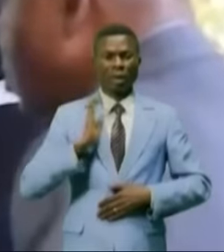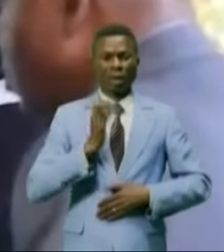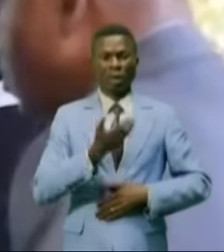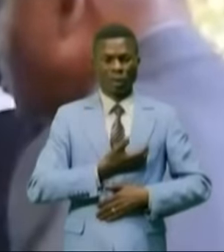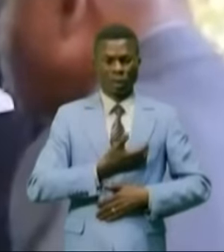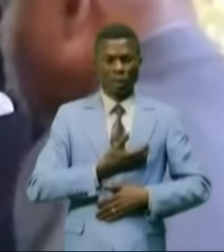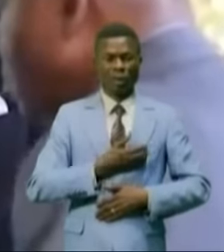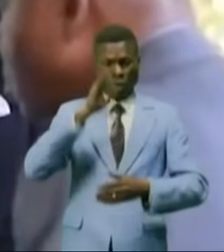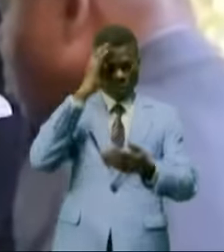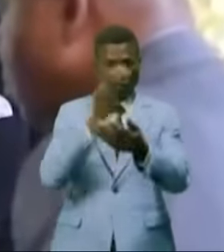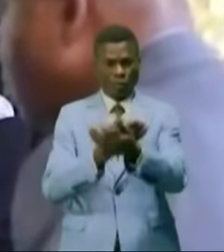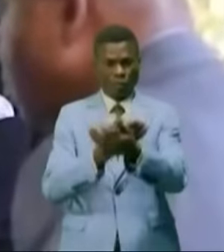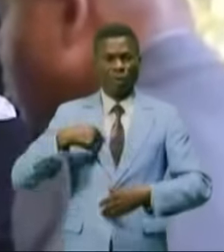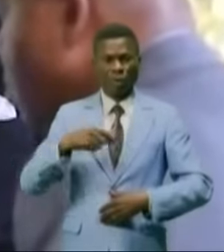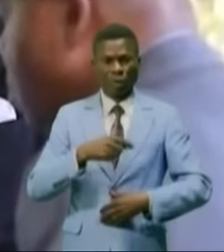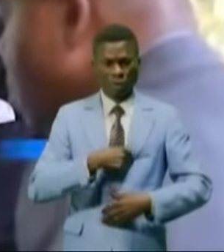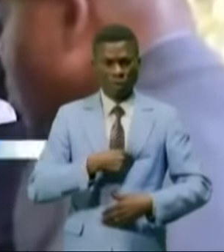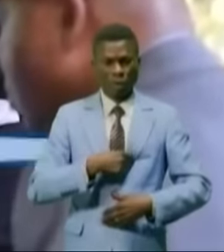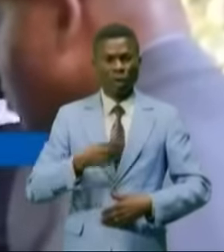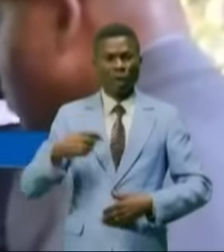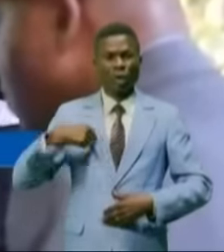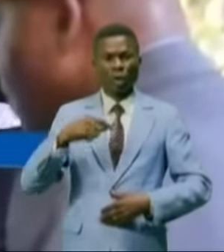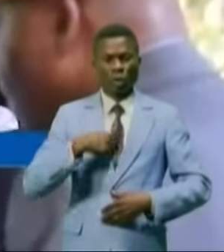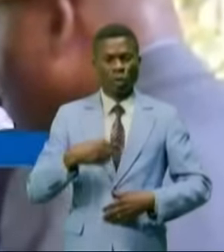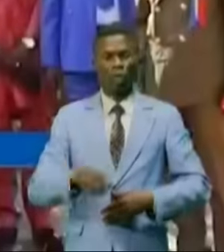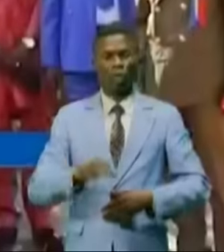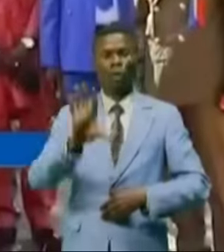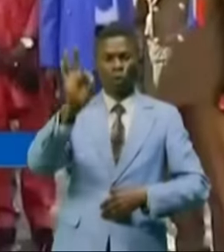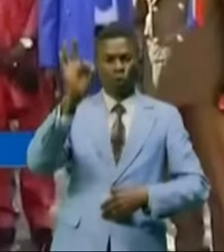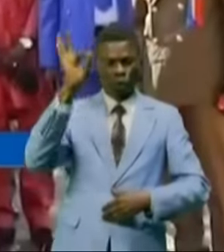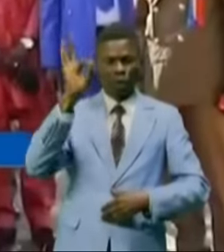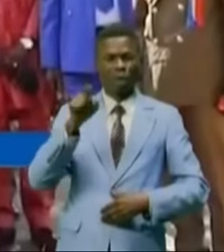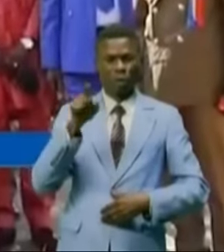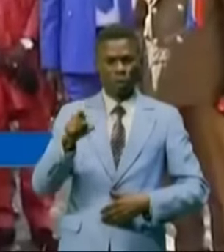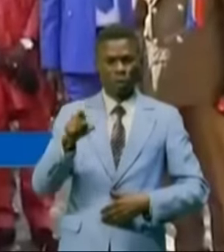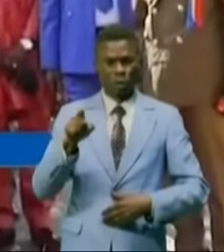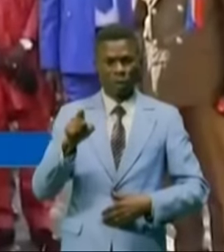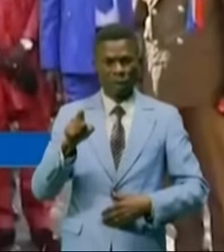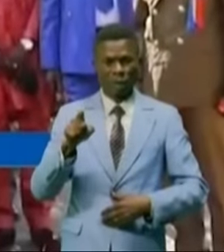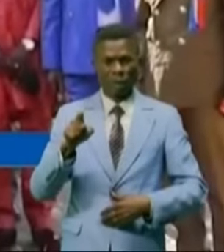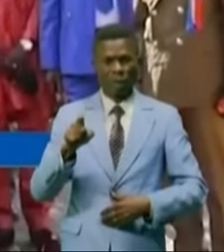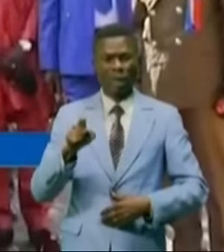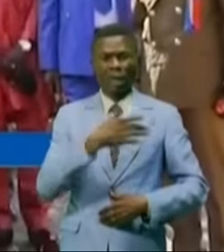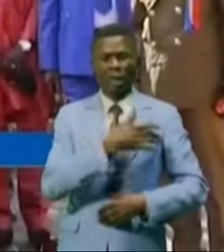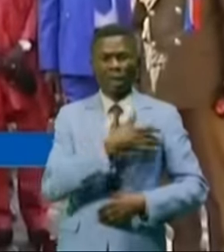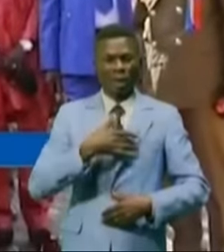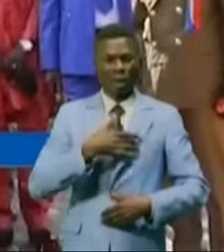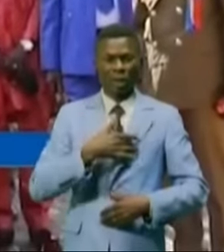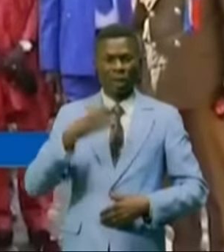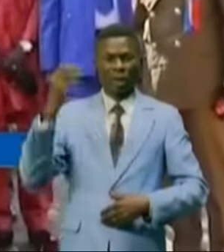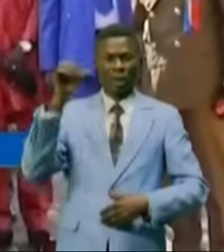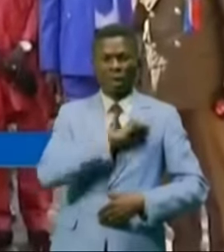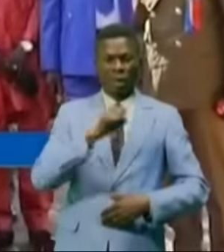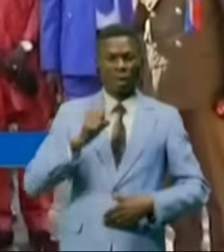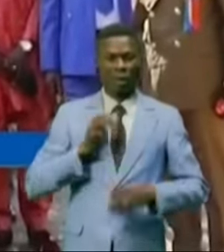digne fils, sur qui nous avons jeté notre dévolu, à la personne de l'honorable